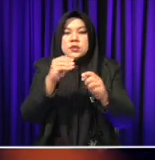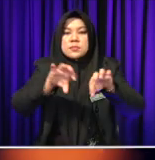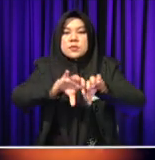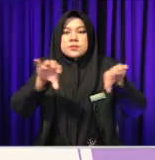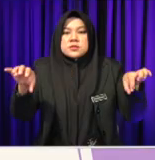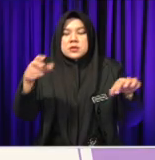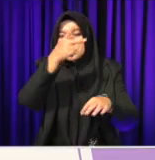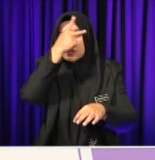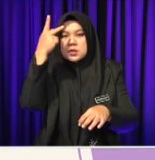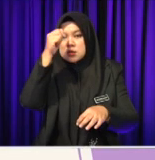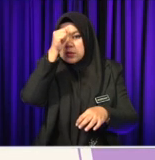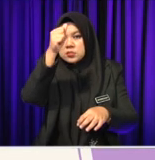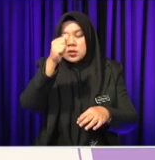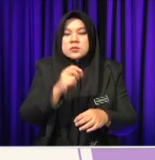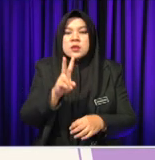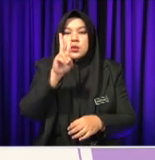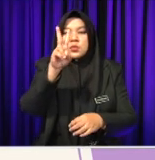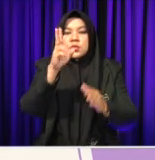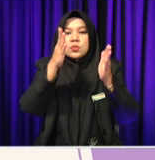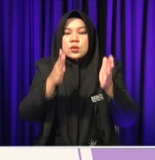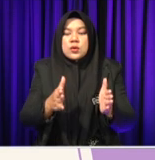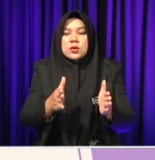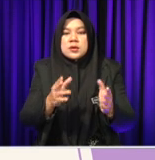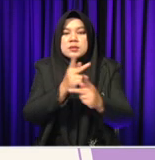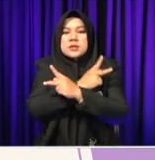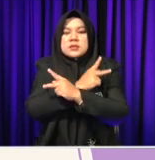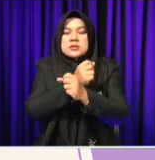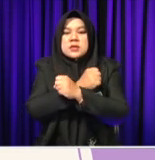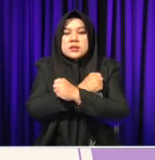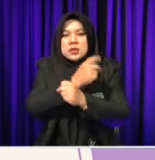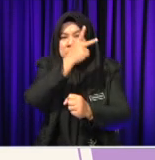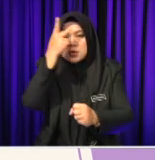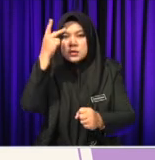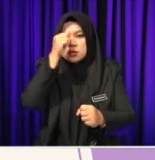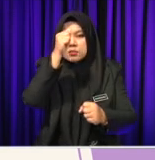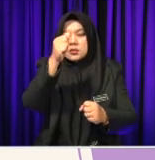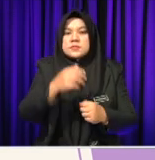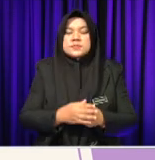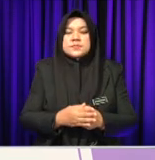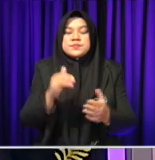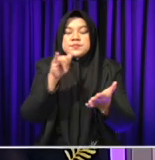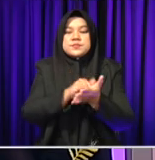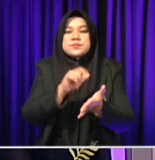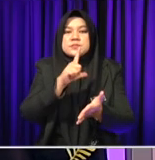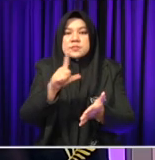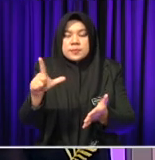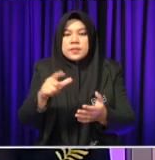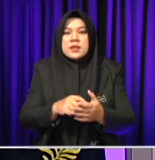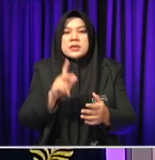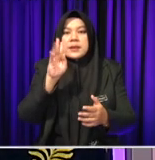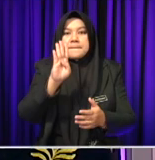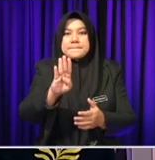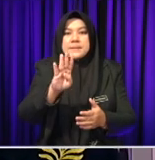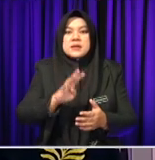lihat betul dua orang yang saling mengasihi kerana Allah subhanahuwataala Itulah golongan yang keempat